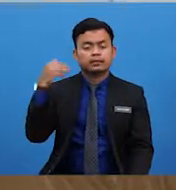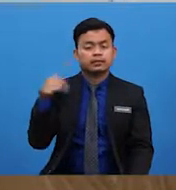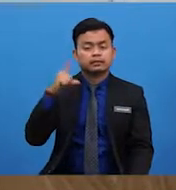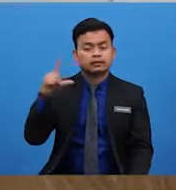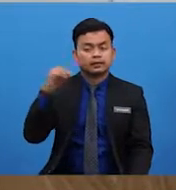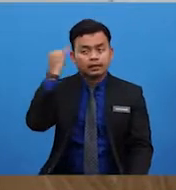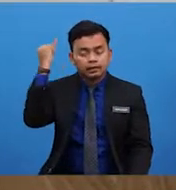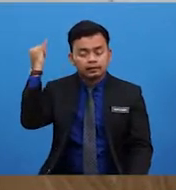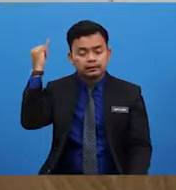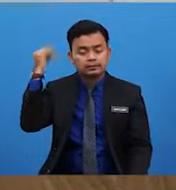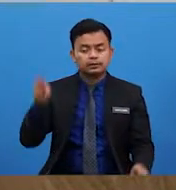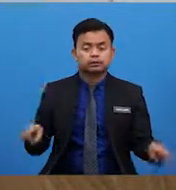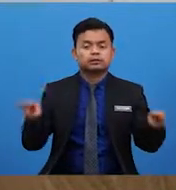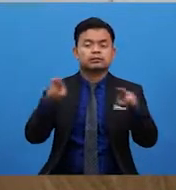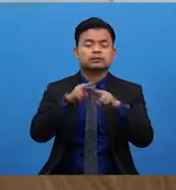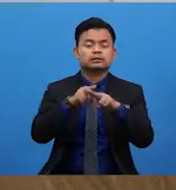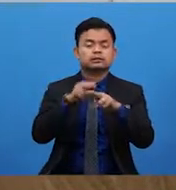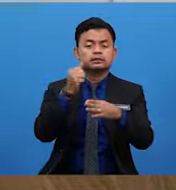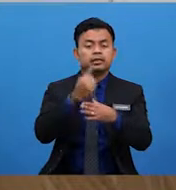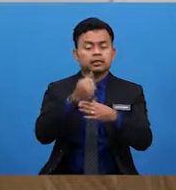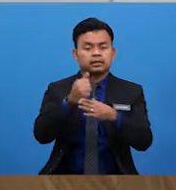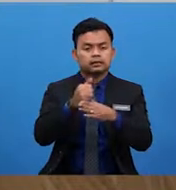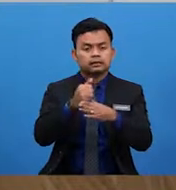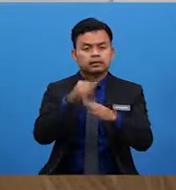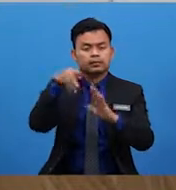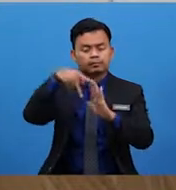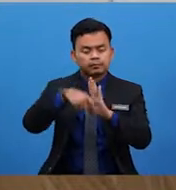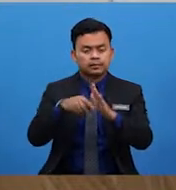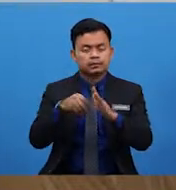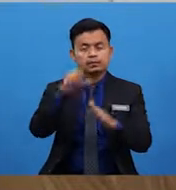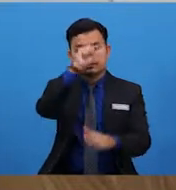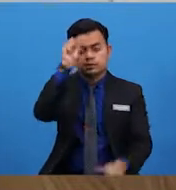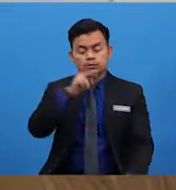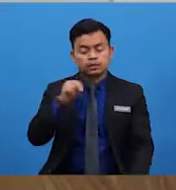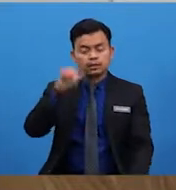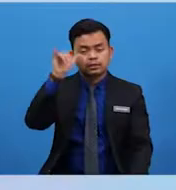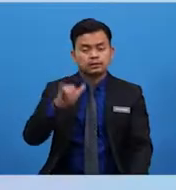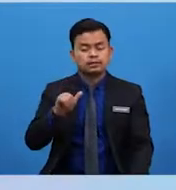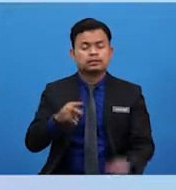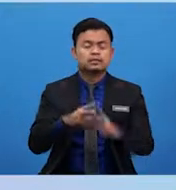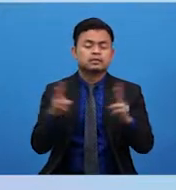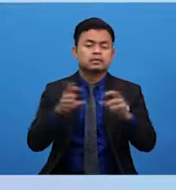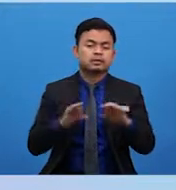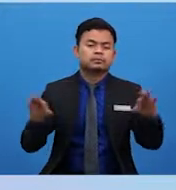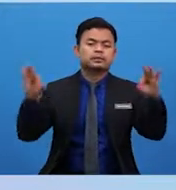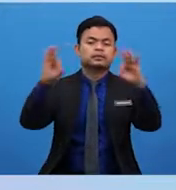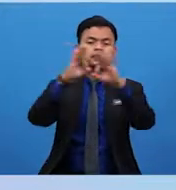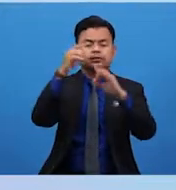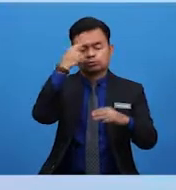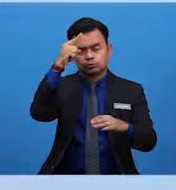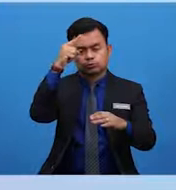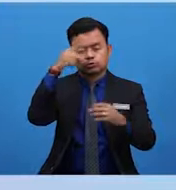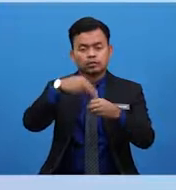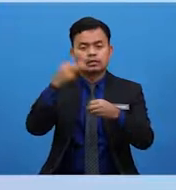yang subuh di diungkapkan oleh pelukis dalam menghasilkan sesuatu karya seni dijual tuh tema juga ya elah